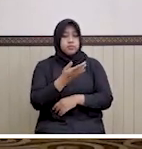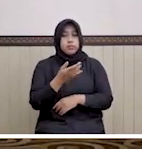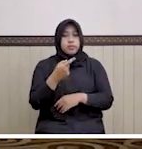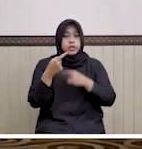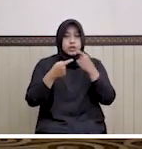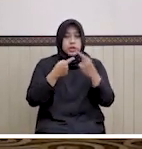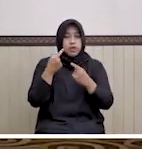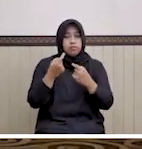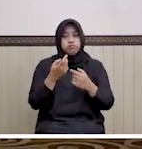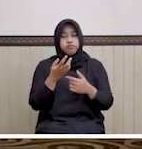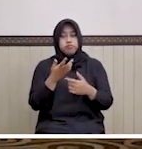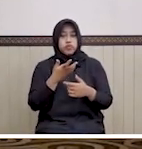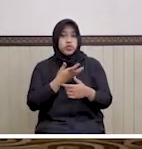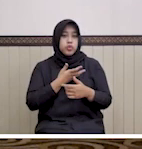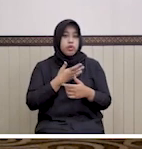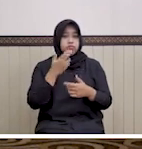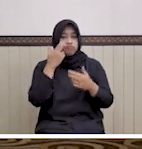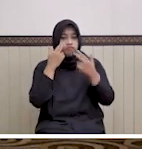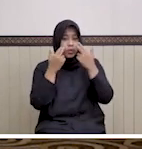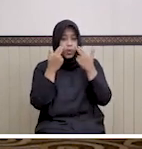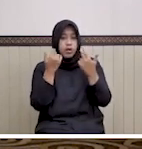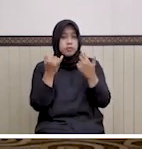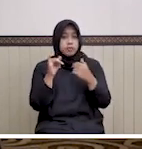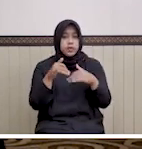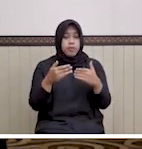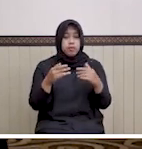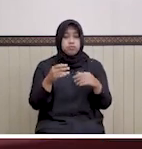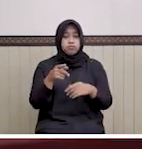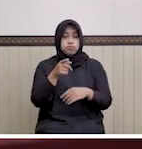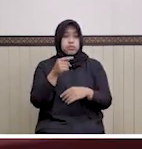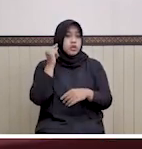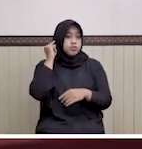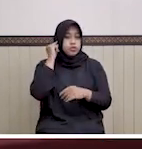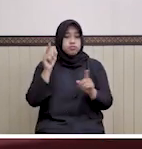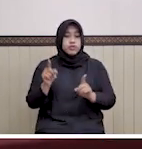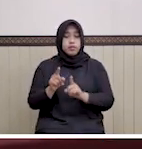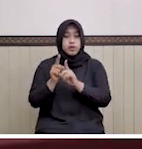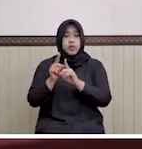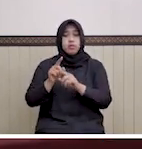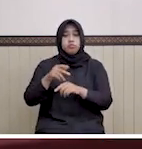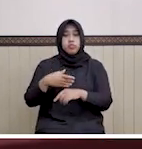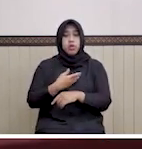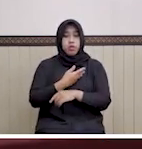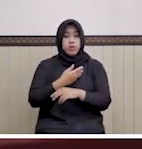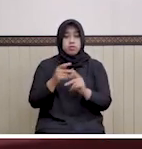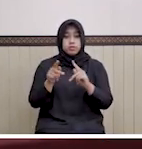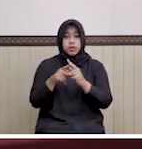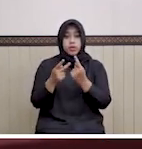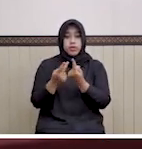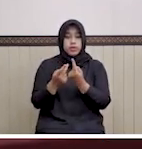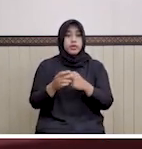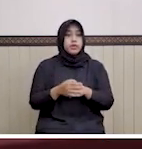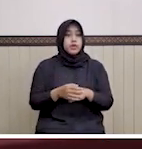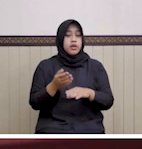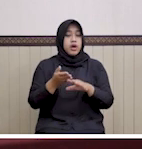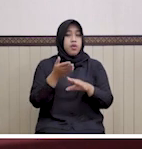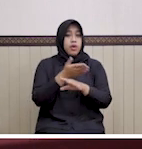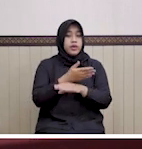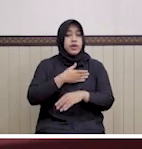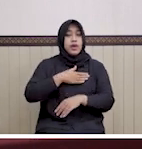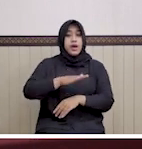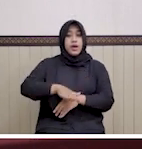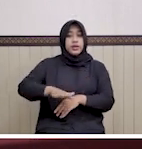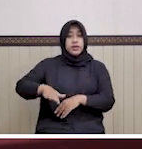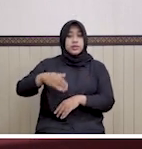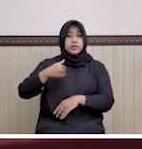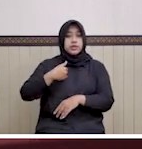dukanya Seperti apa ibu dalam mendampingi sebagai keluarga silakan ituin enak kasih waktunya awalnya itu adik saya